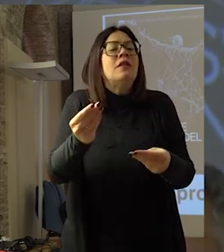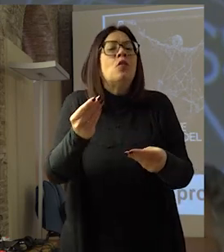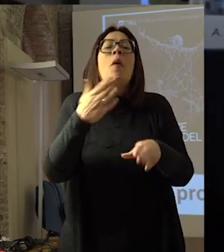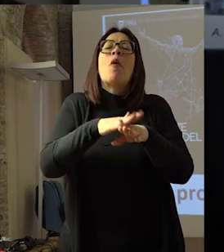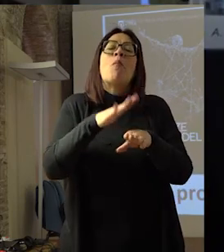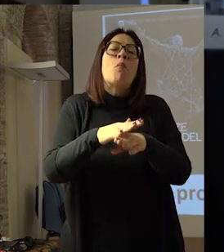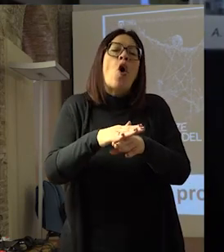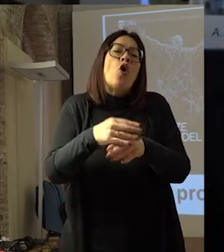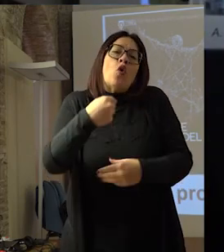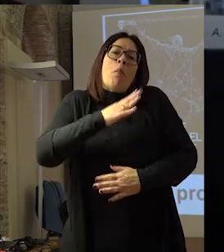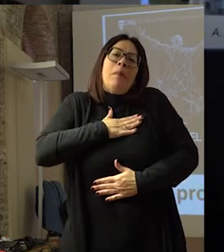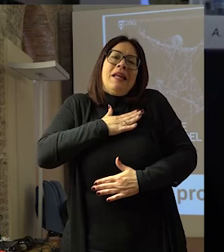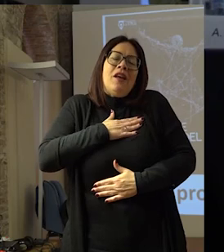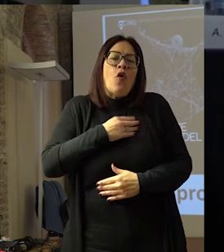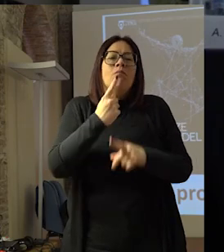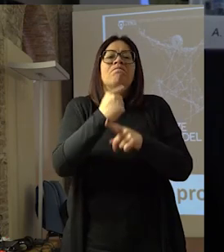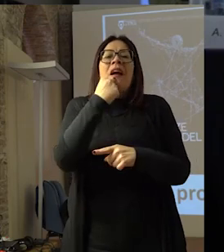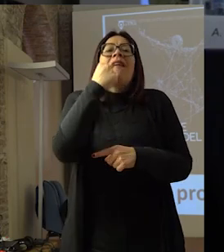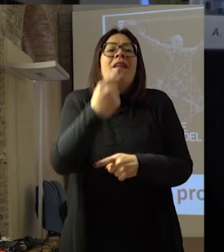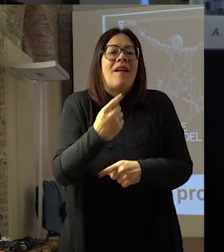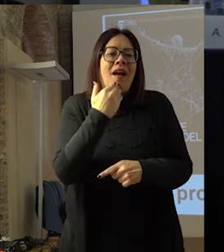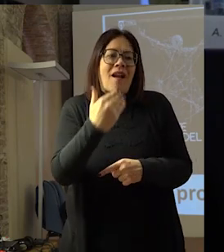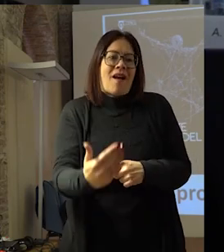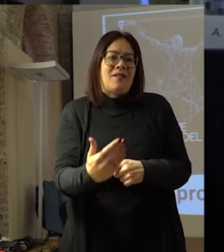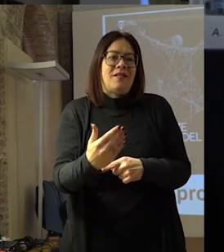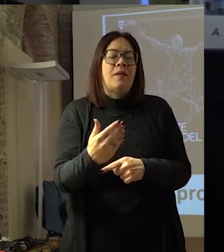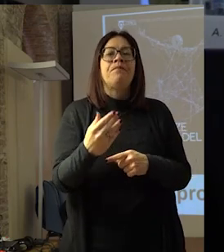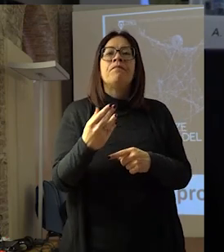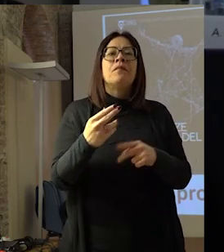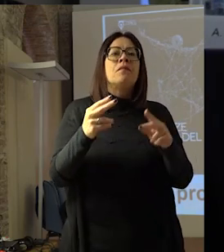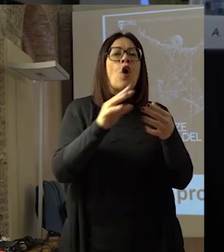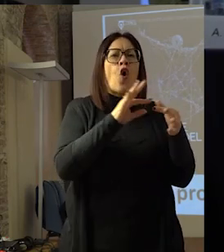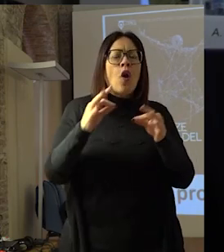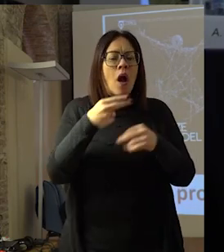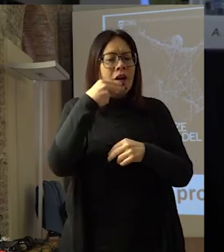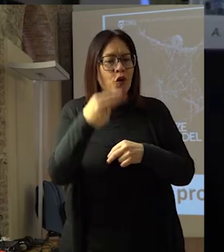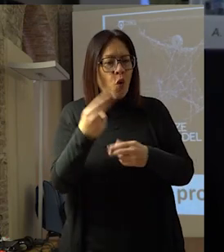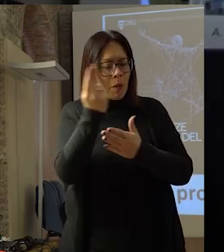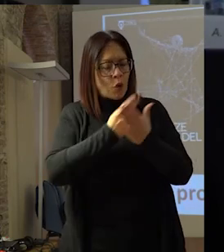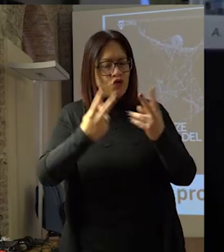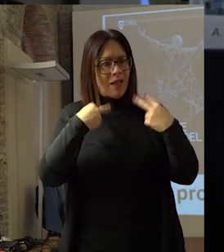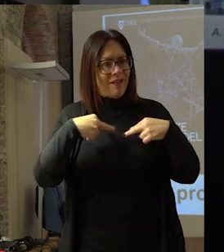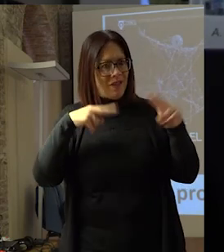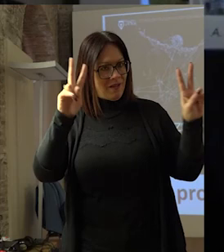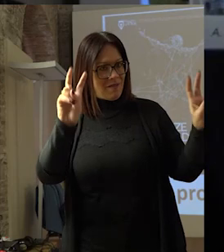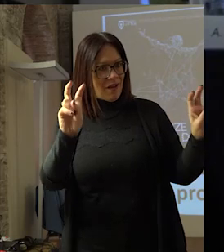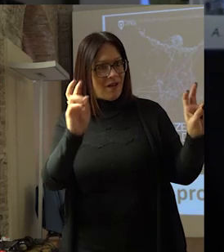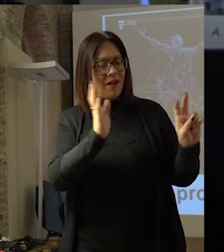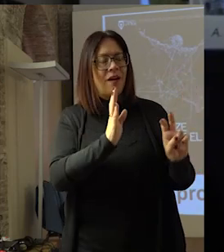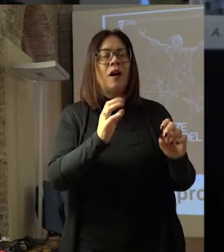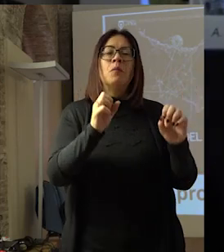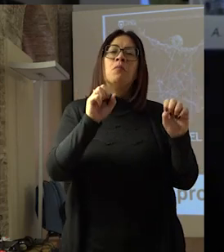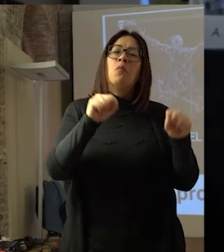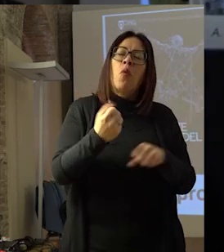a loro, perché questa collana si chiama Progetti di vita. Io credo che si potrebbe chiamare